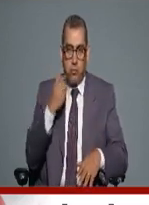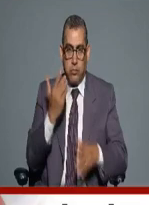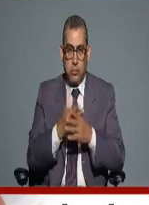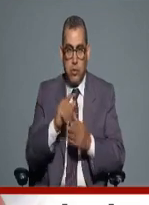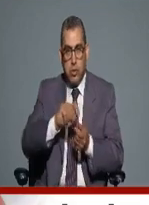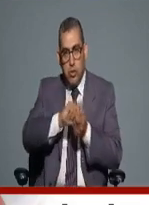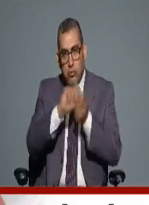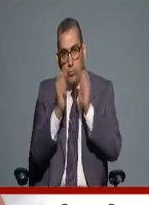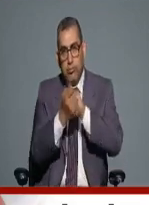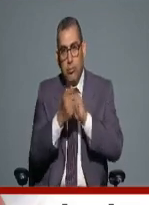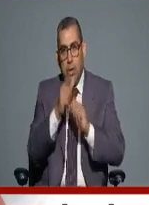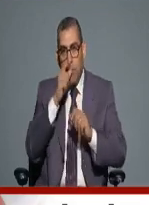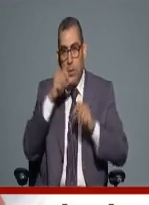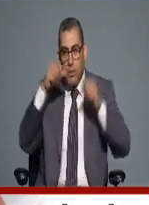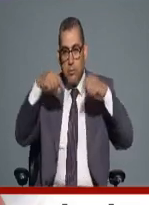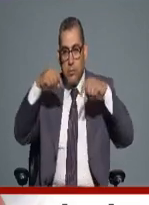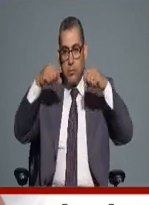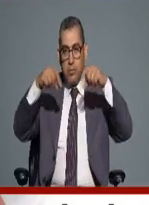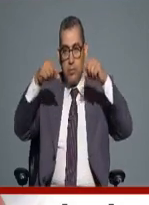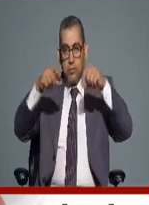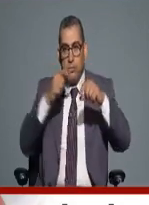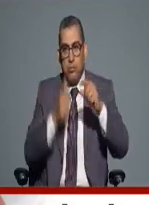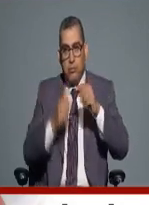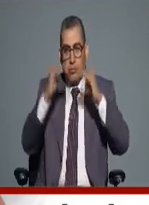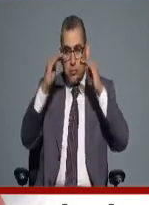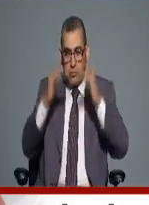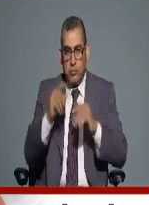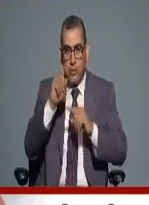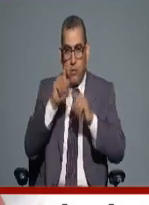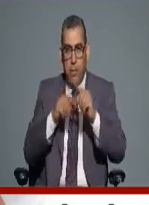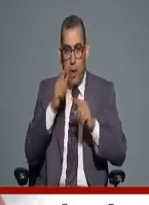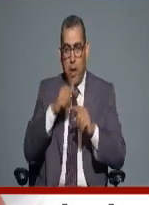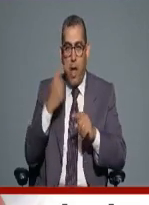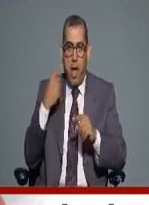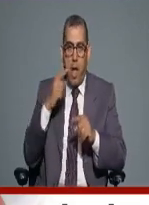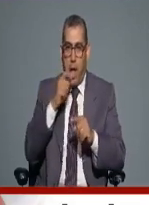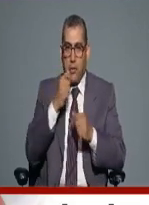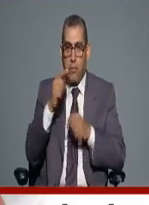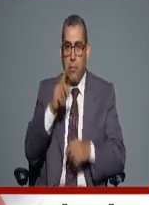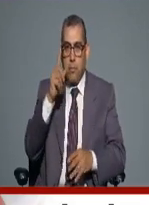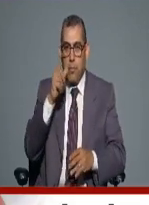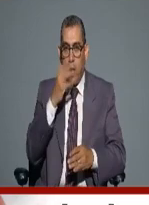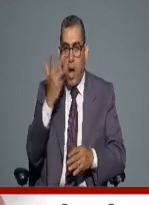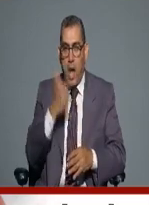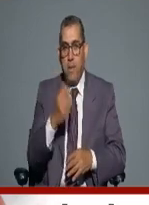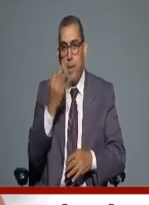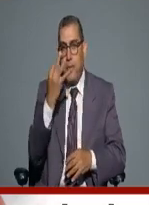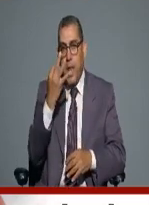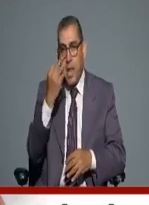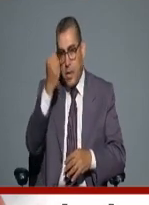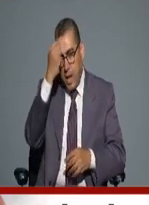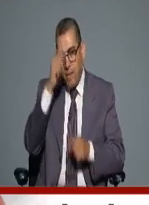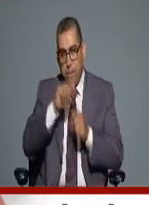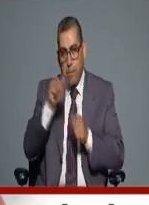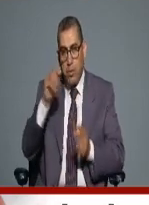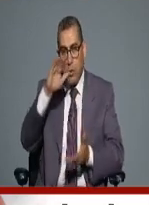بالتحول للري بالتنقيط نقلل الكمية دي حوالي 3000 متر مكعب في السنة،